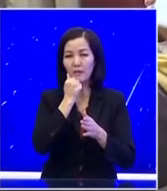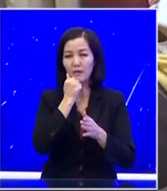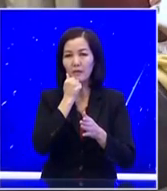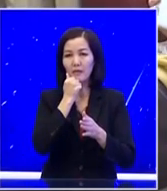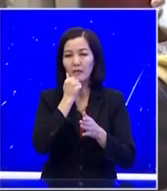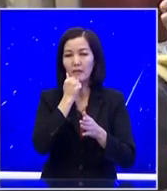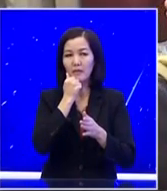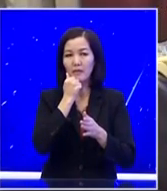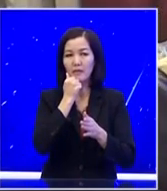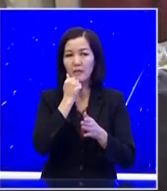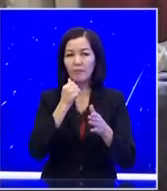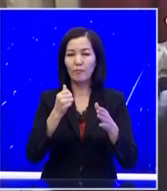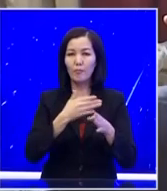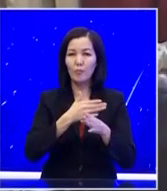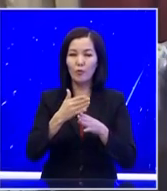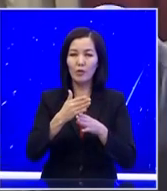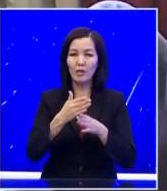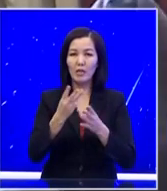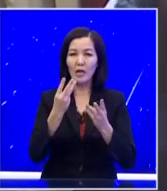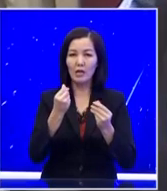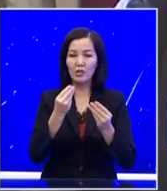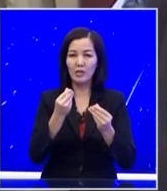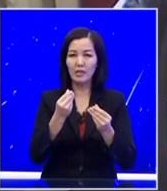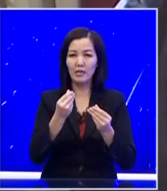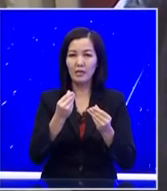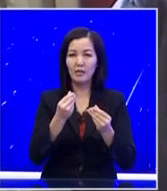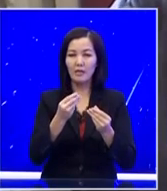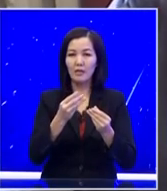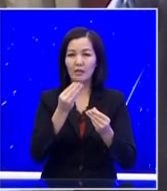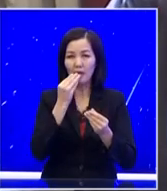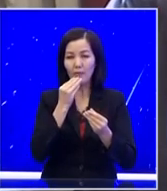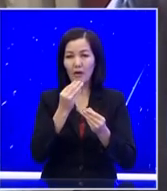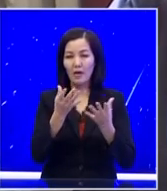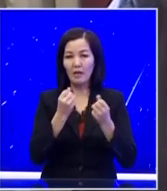Сол бөлінген қаражатқа